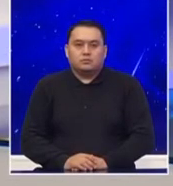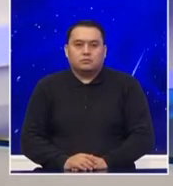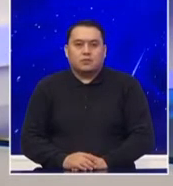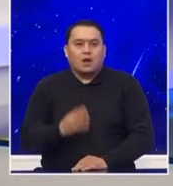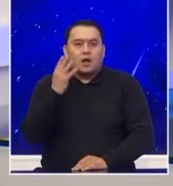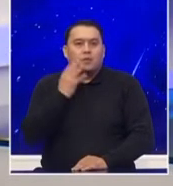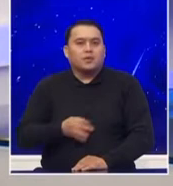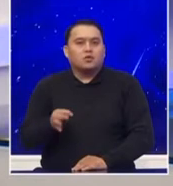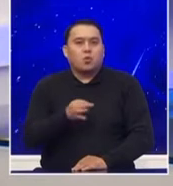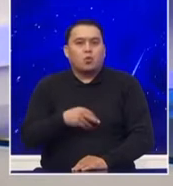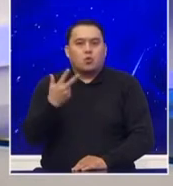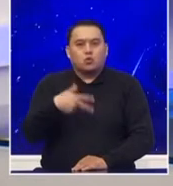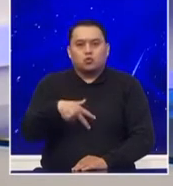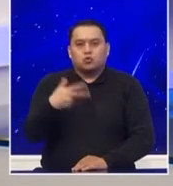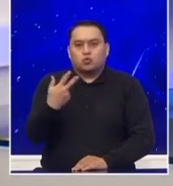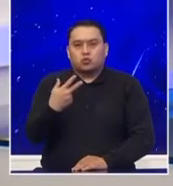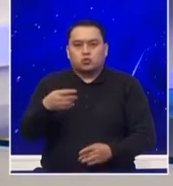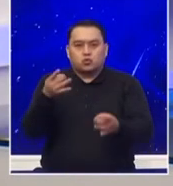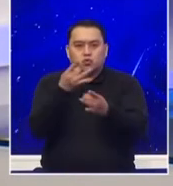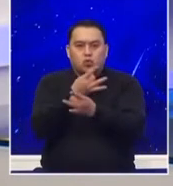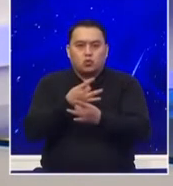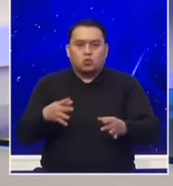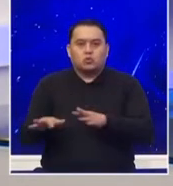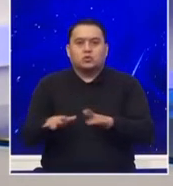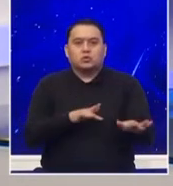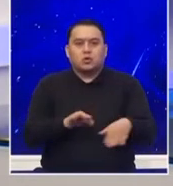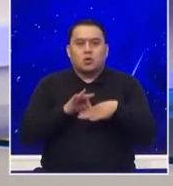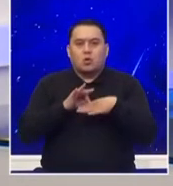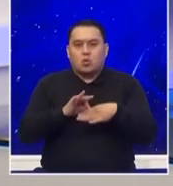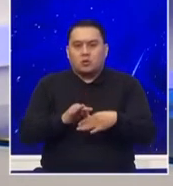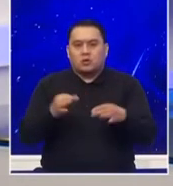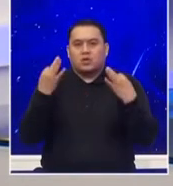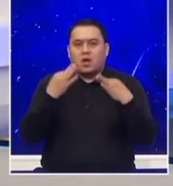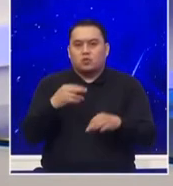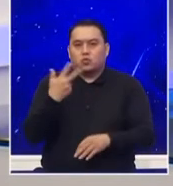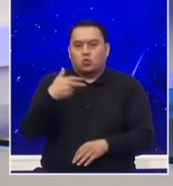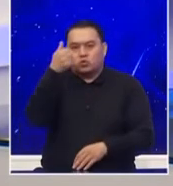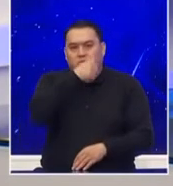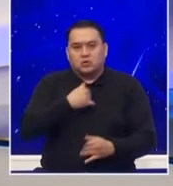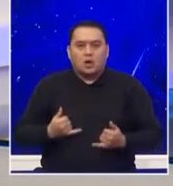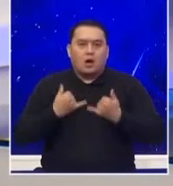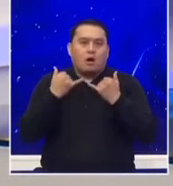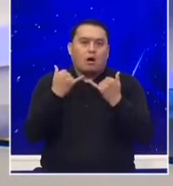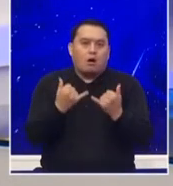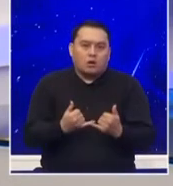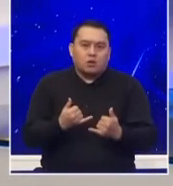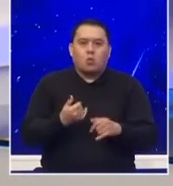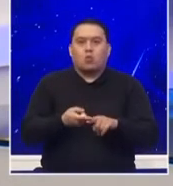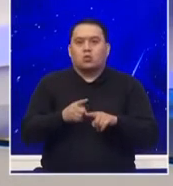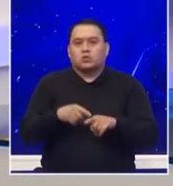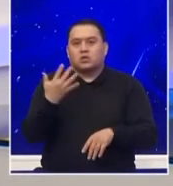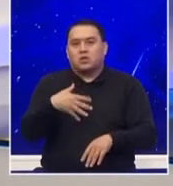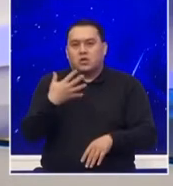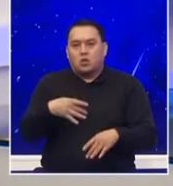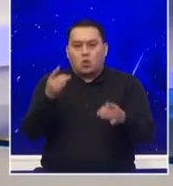Биыл Алматы облысында 33 ауқымды мәдени шара өткізілмек. Олардың басым бөлігі тәуелсіздіктің 30 жылдығына арналады. Мұнымен қоса өңірде 50-ден